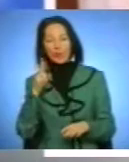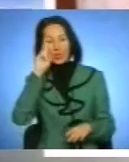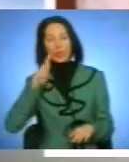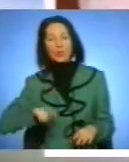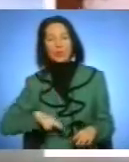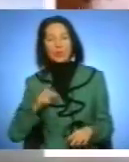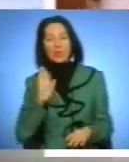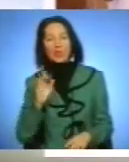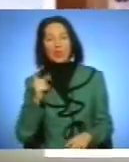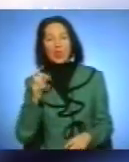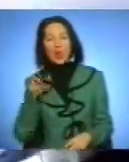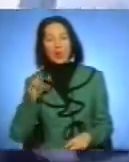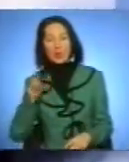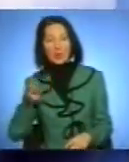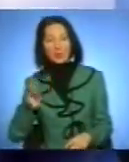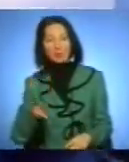Хоптян.